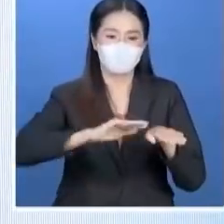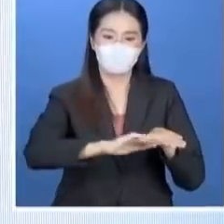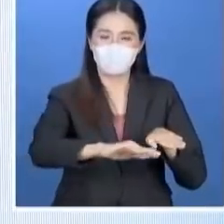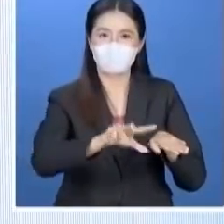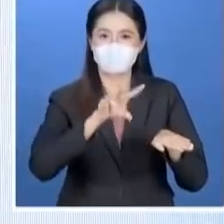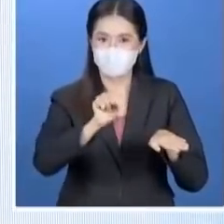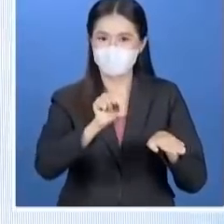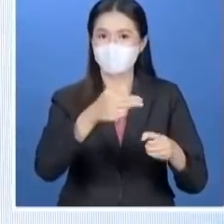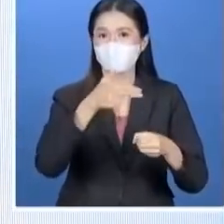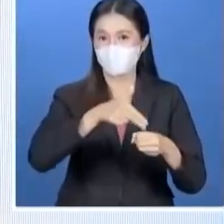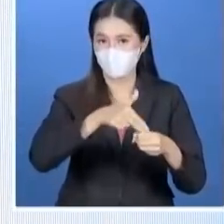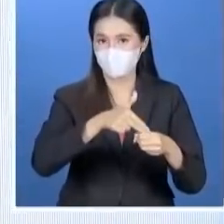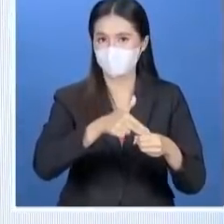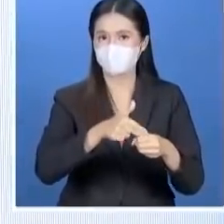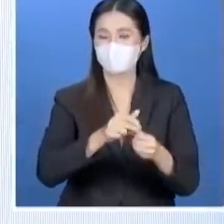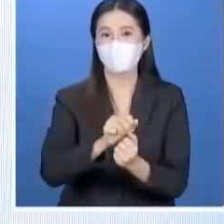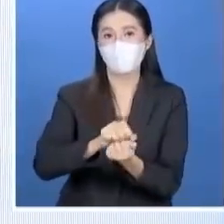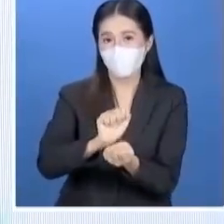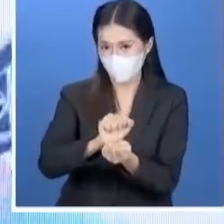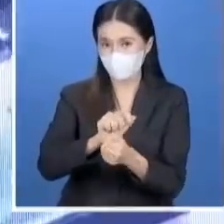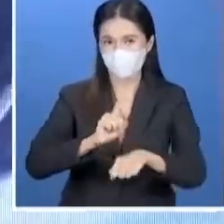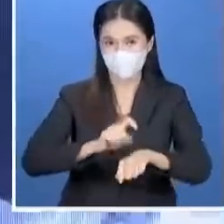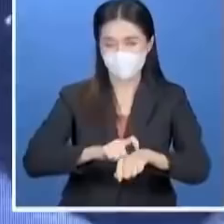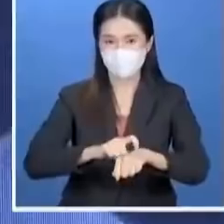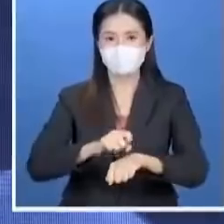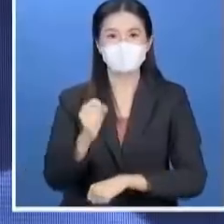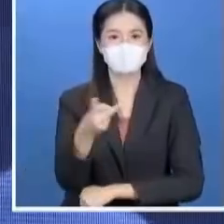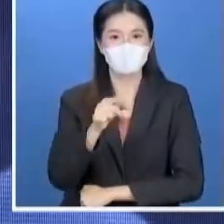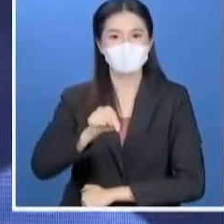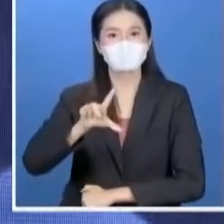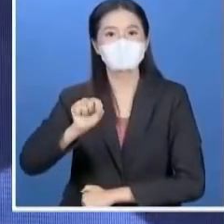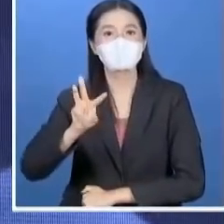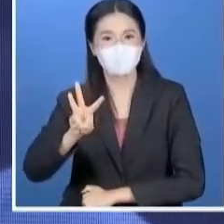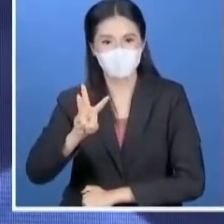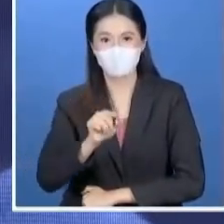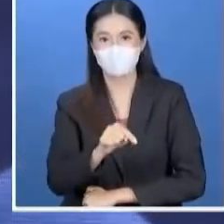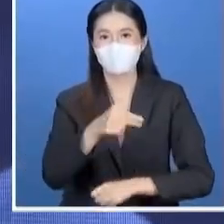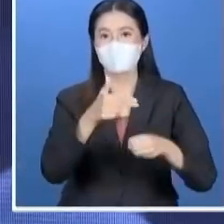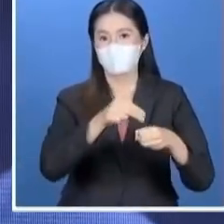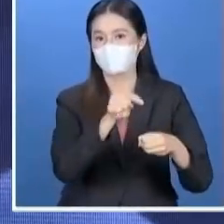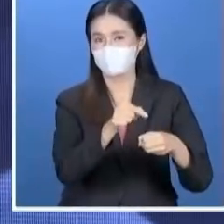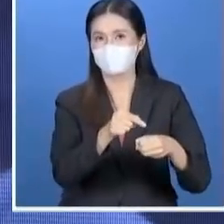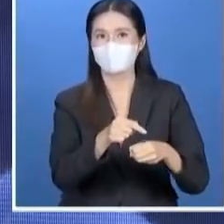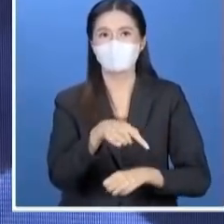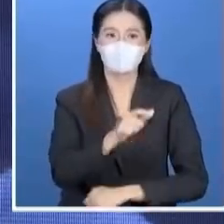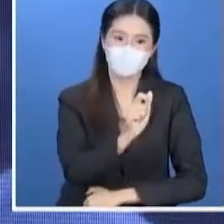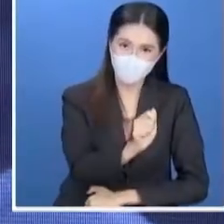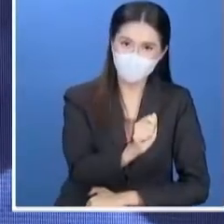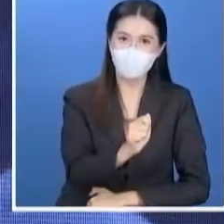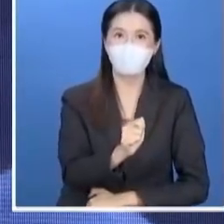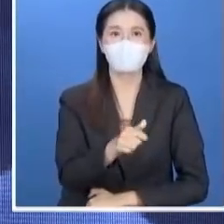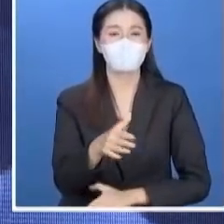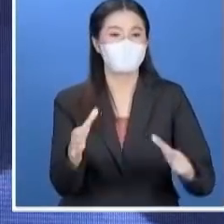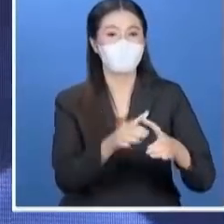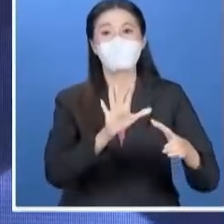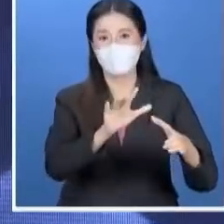ณที่ปั๊มเชลล์จนกระทั่งเวลา 02:26 นาทีที่ปั๊มน้ำมันเชลล์บริเวณนี้นายปอนายโรเบิร์ตแ